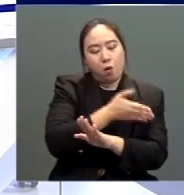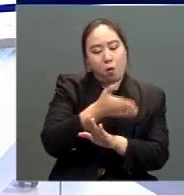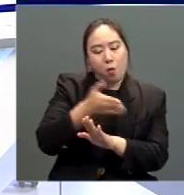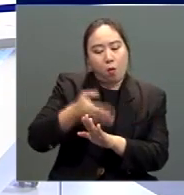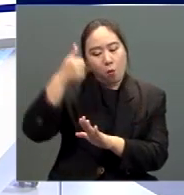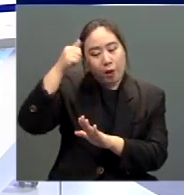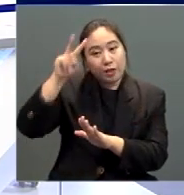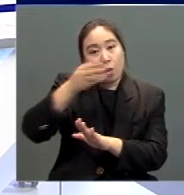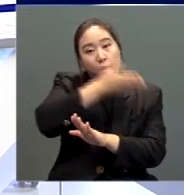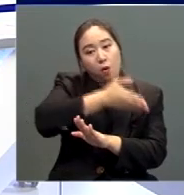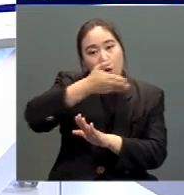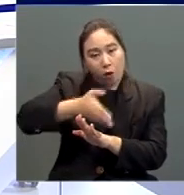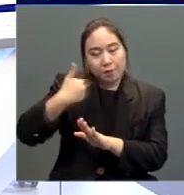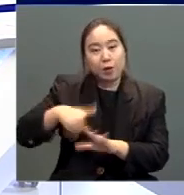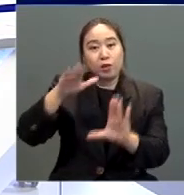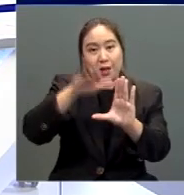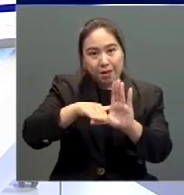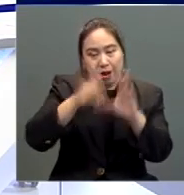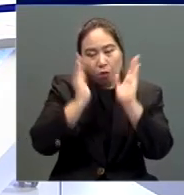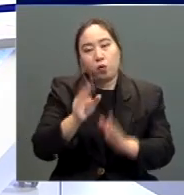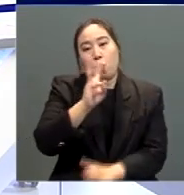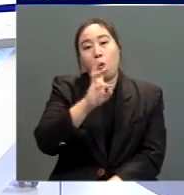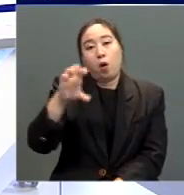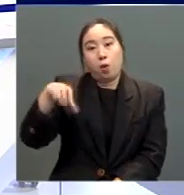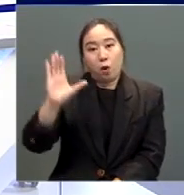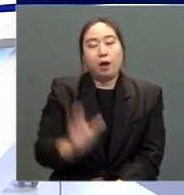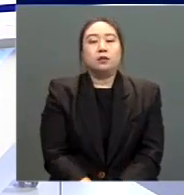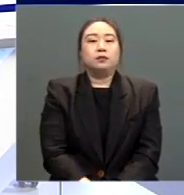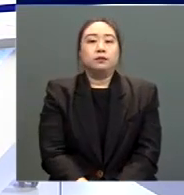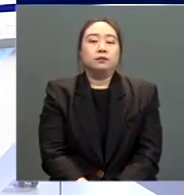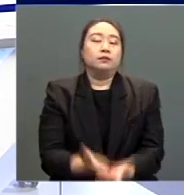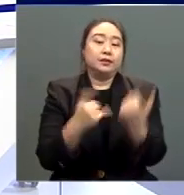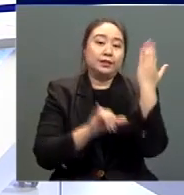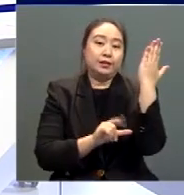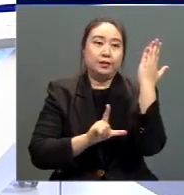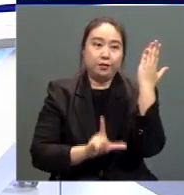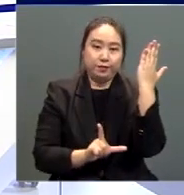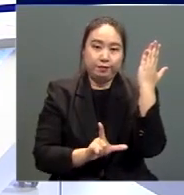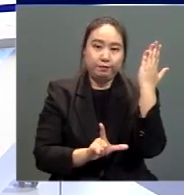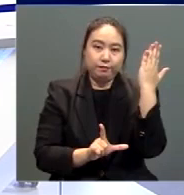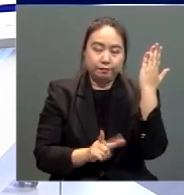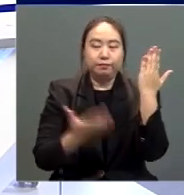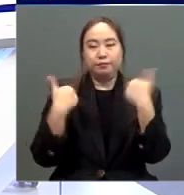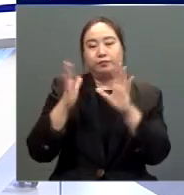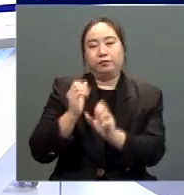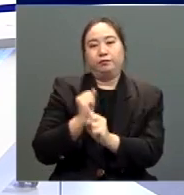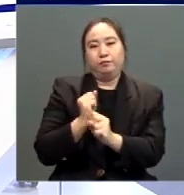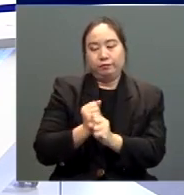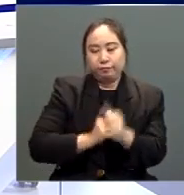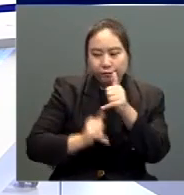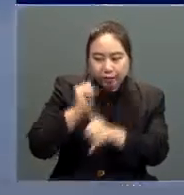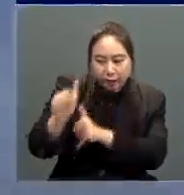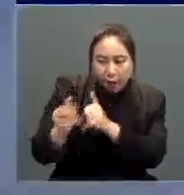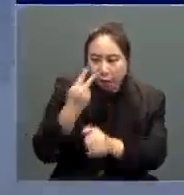านมามีคนที่ลงทะเบียนประมาณ600กว่าคนค่ะขณะที่จังหวัดยะลาเองนะคะเขาก็ส่งเจ้าหน้าที่เข้าไปสังเก